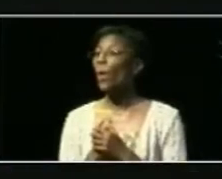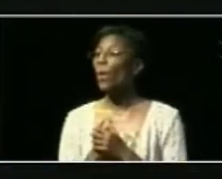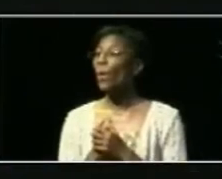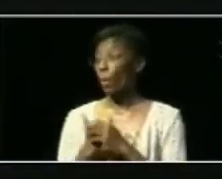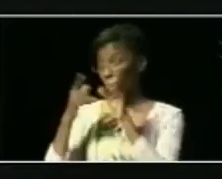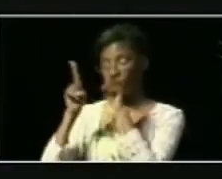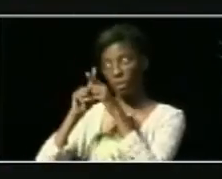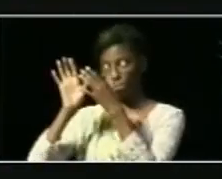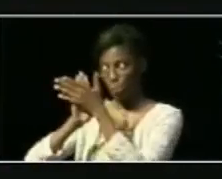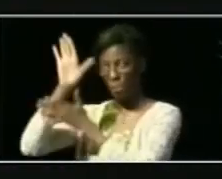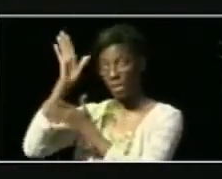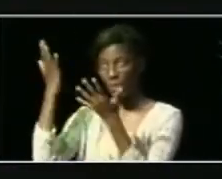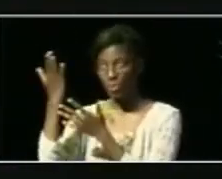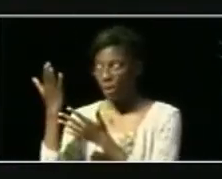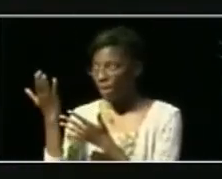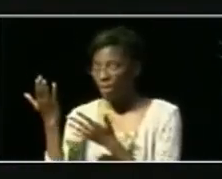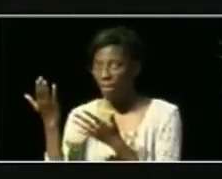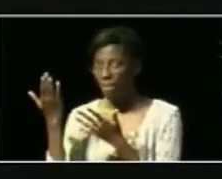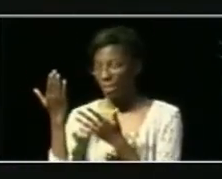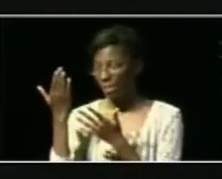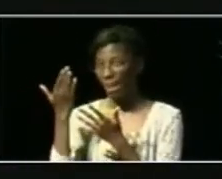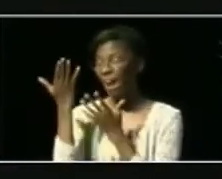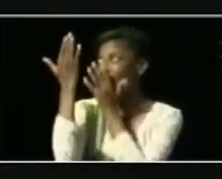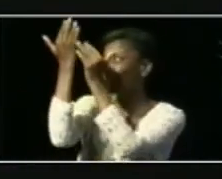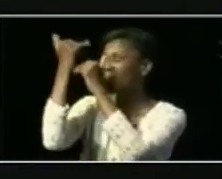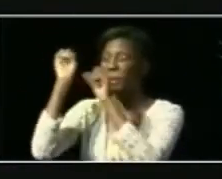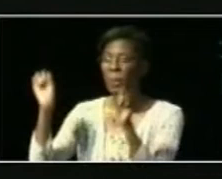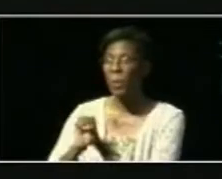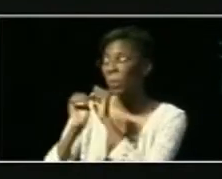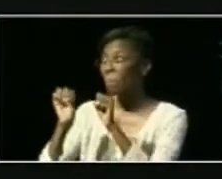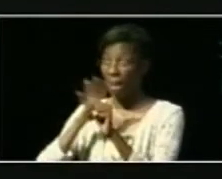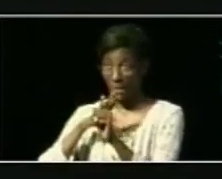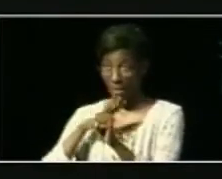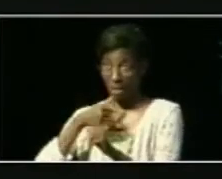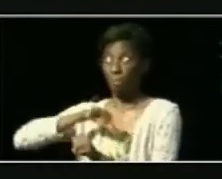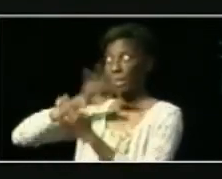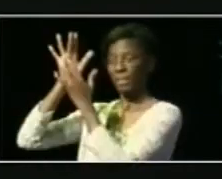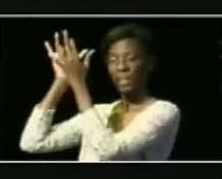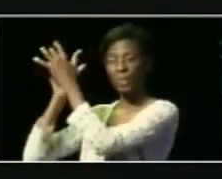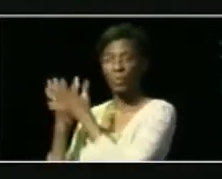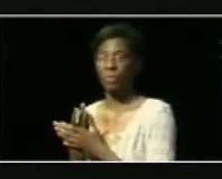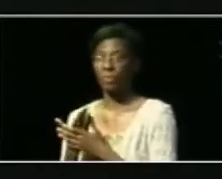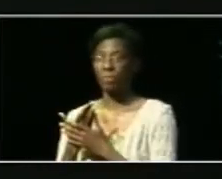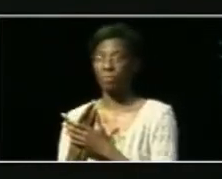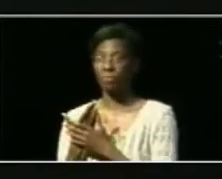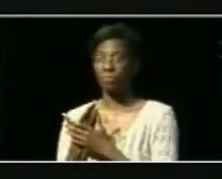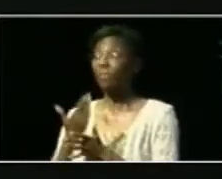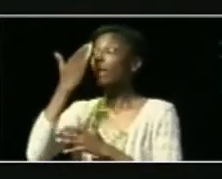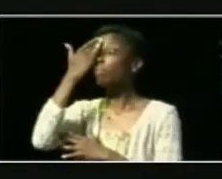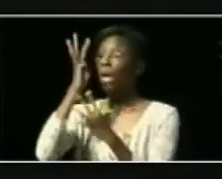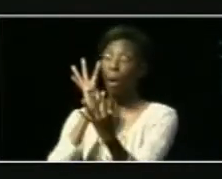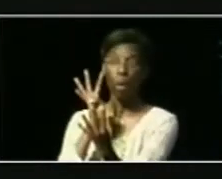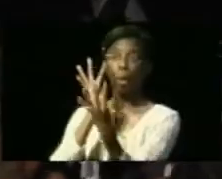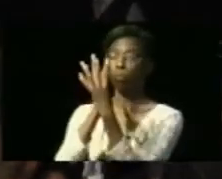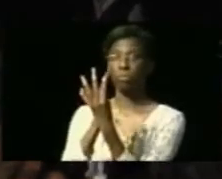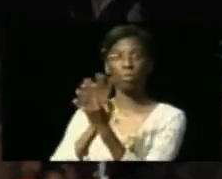in Jesus. Cette promesse de la merveilleuse espérance que nous avons en Jésus. That if we don't meet on this earth again. Que si nous n'allons pas nous retrouver encore sur